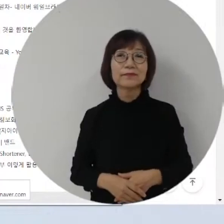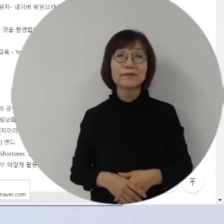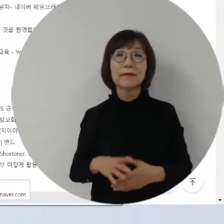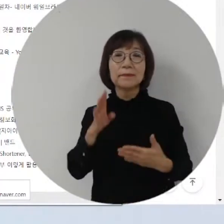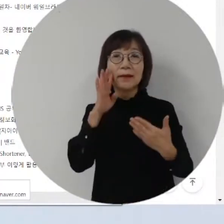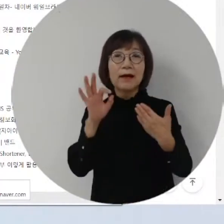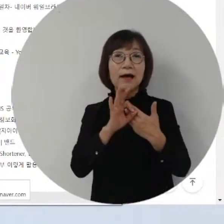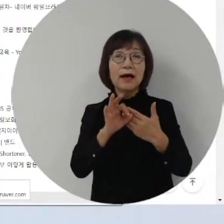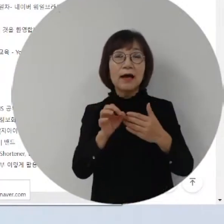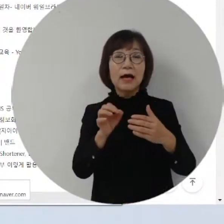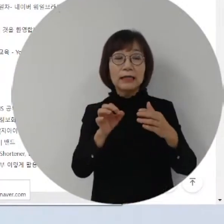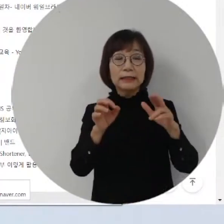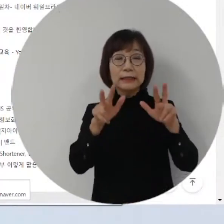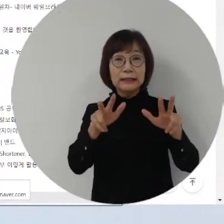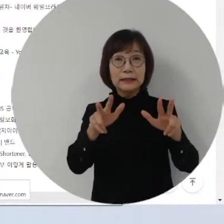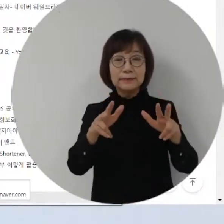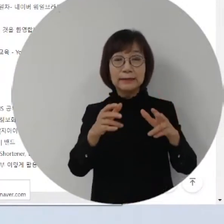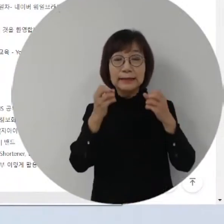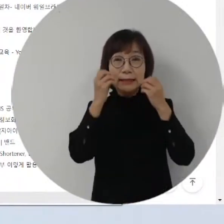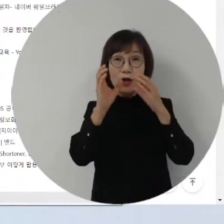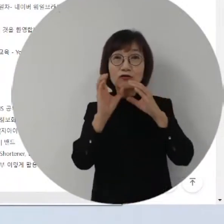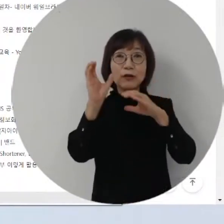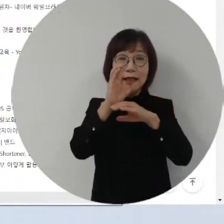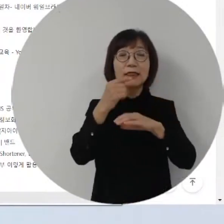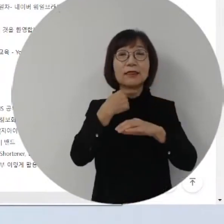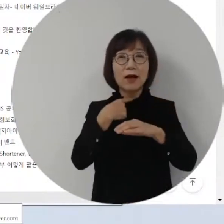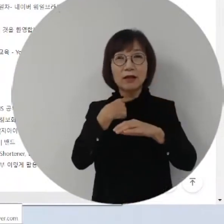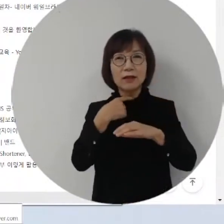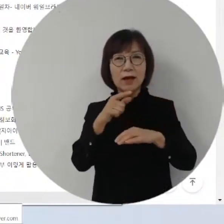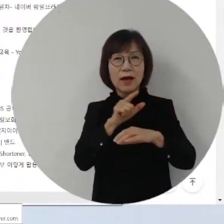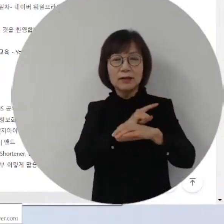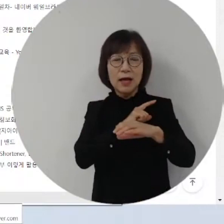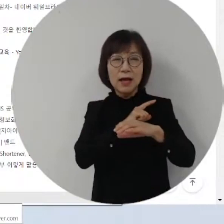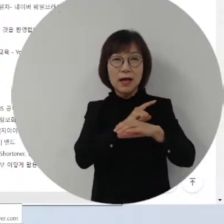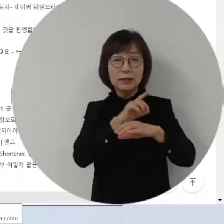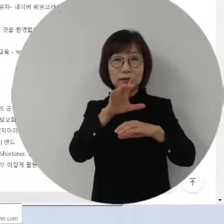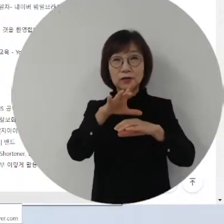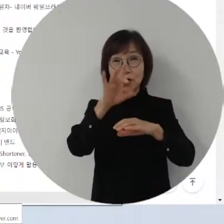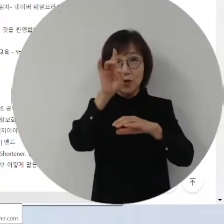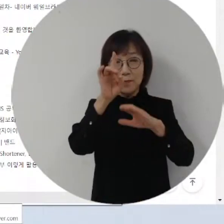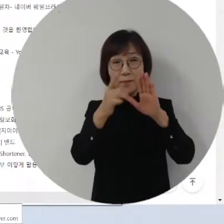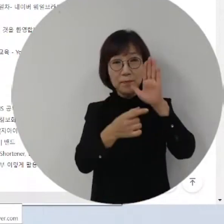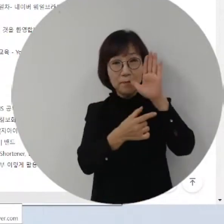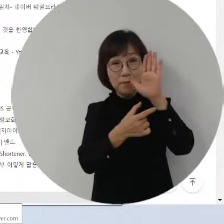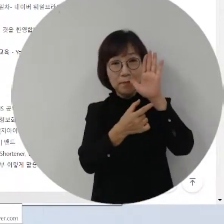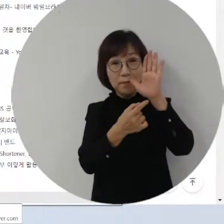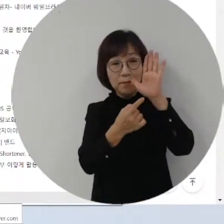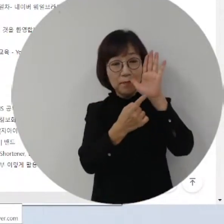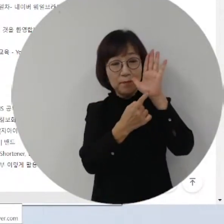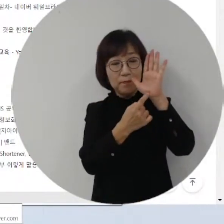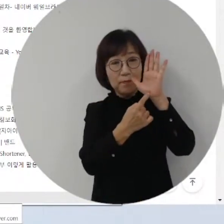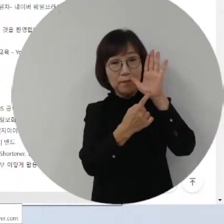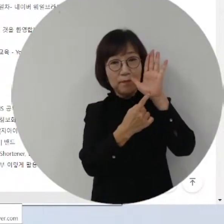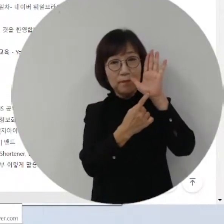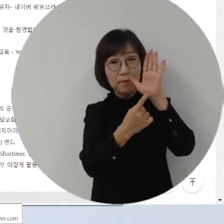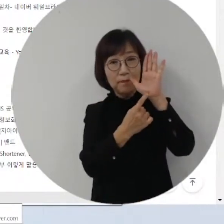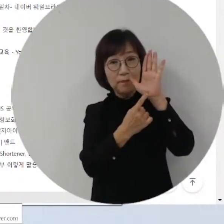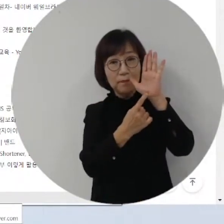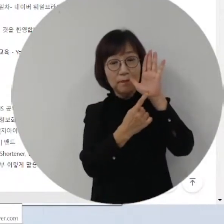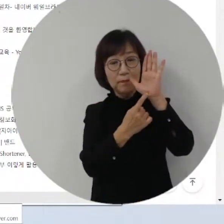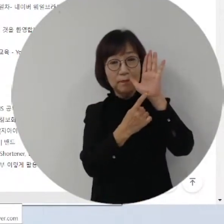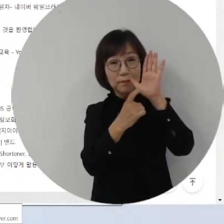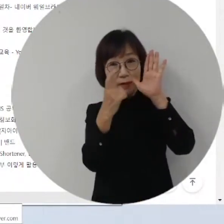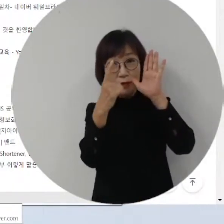요 북마크를 클릭한 채로 놓지 마시고요. 쭉 이동해 주세요. 북마크 바로